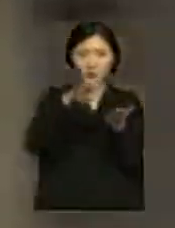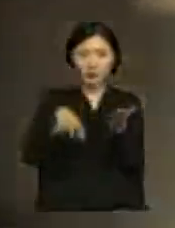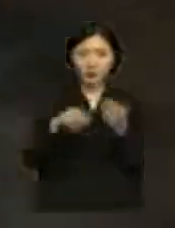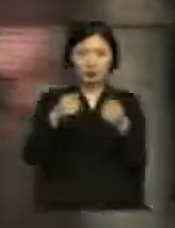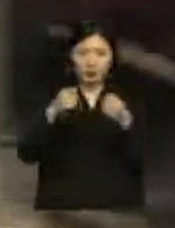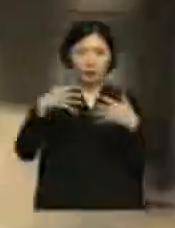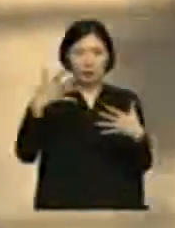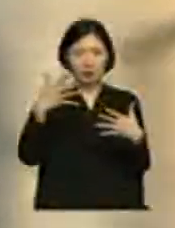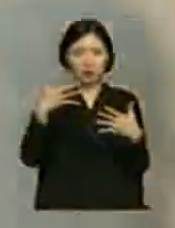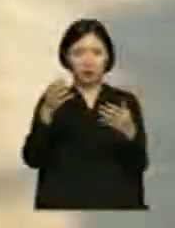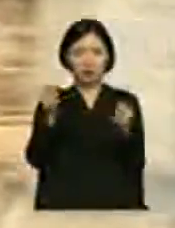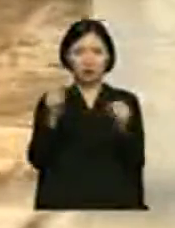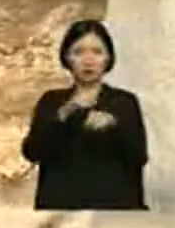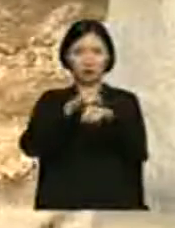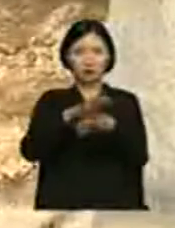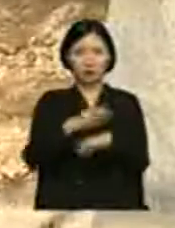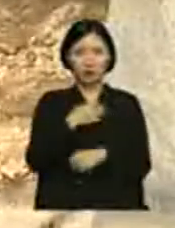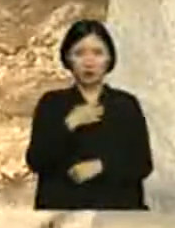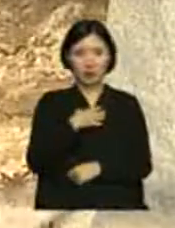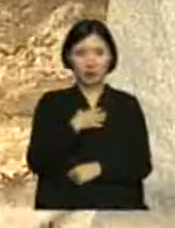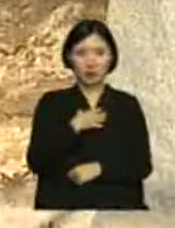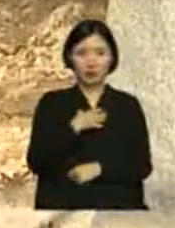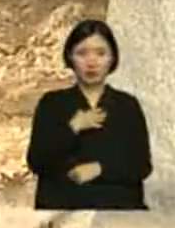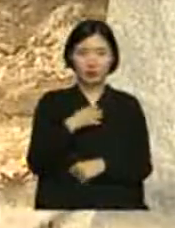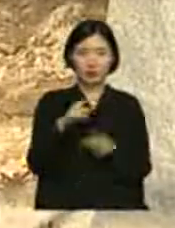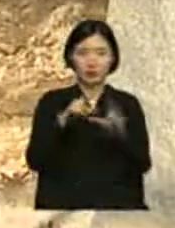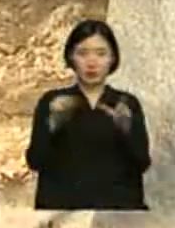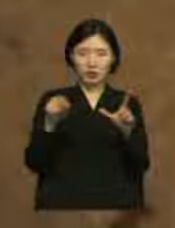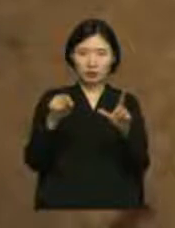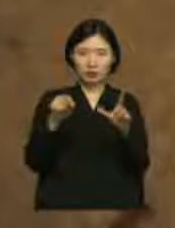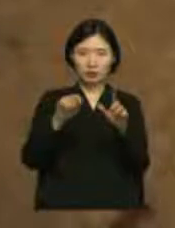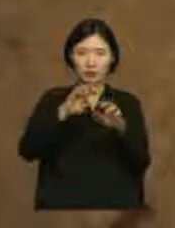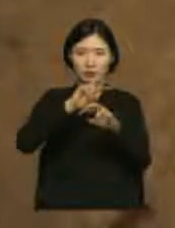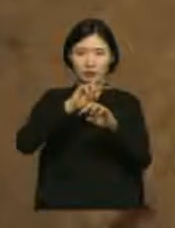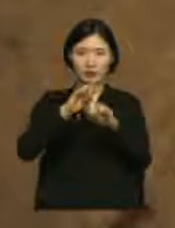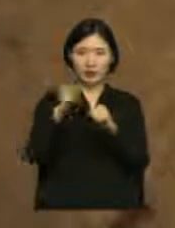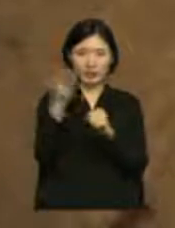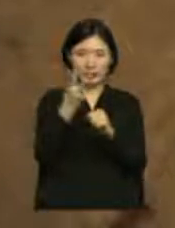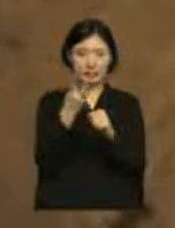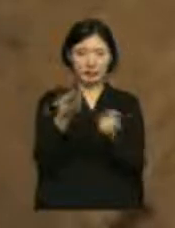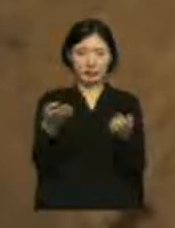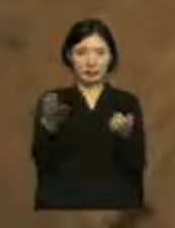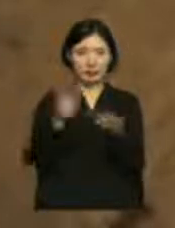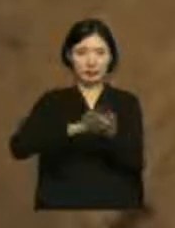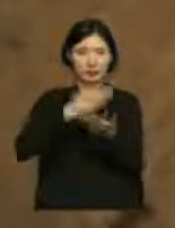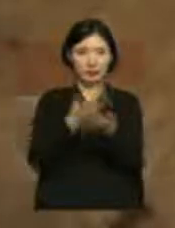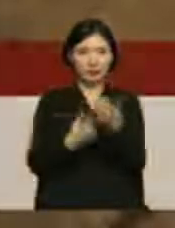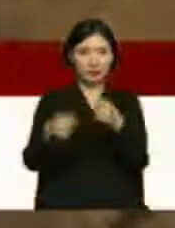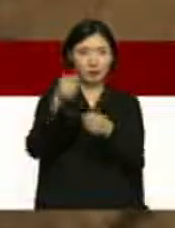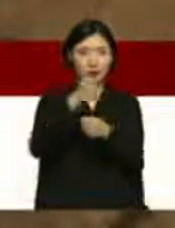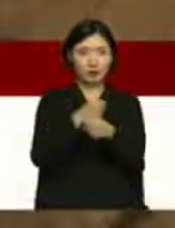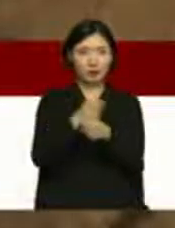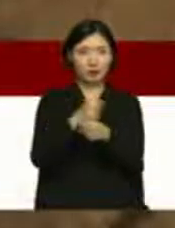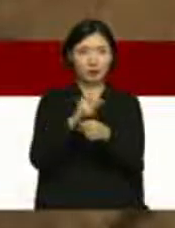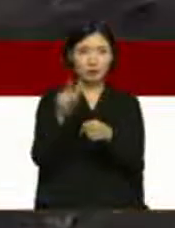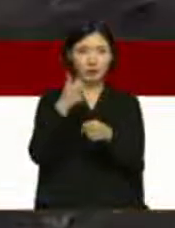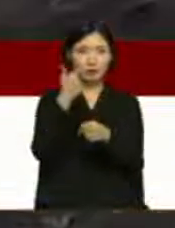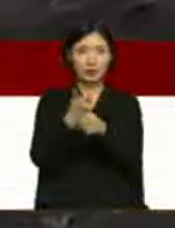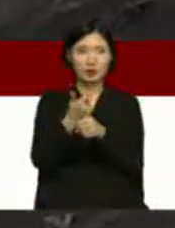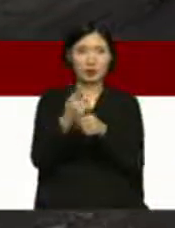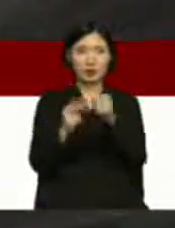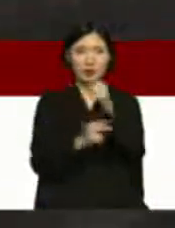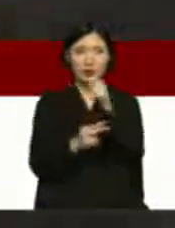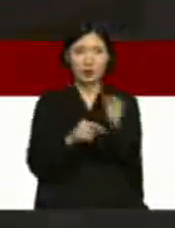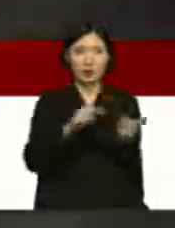균열이가 붕괴 조짐이 있는 돌기둥 일부를 해체해 복구했습니다. 600년 된 다리를 살릴 수 있도록 전국 각지에